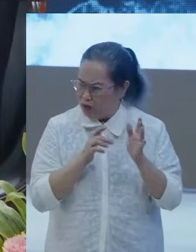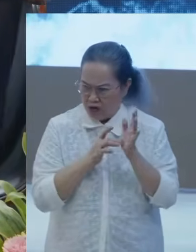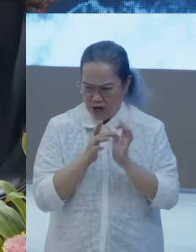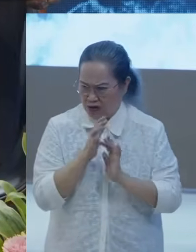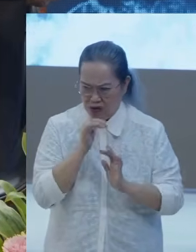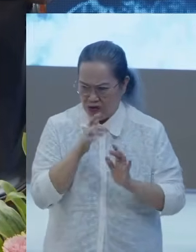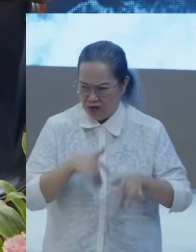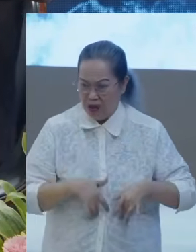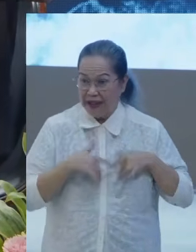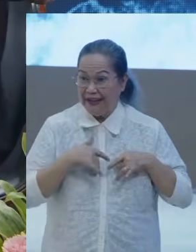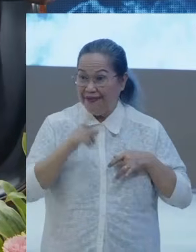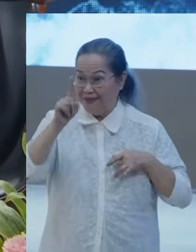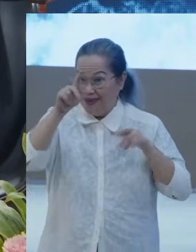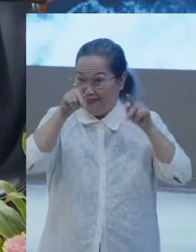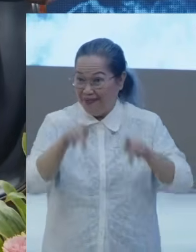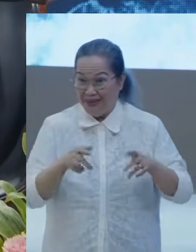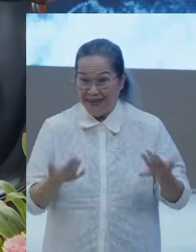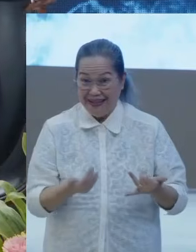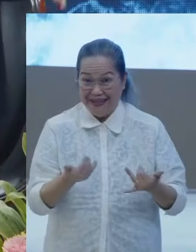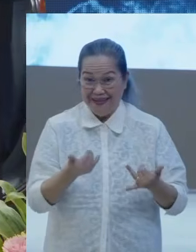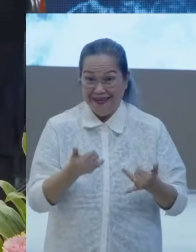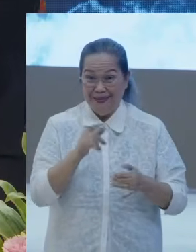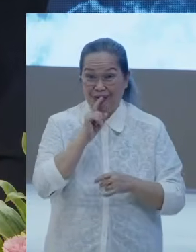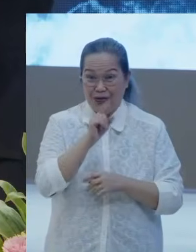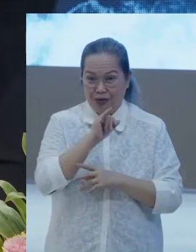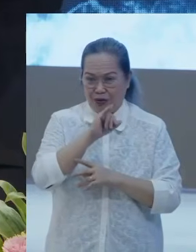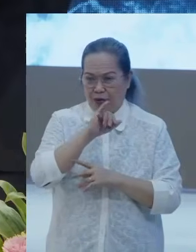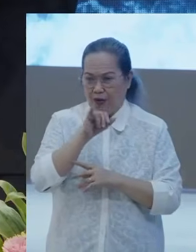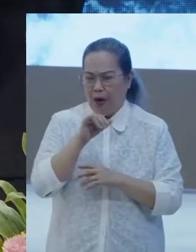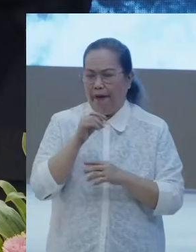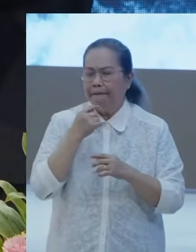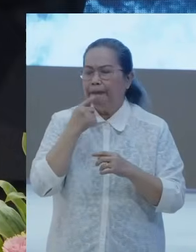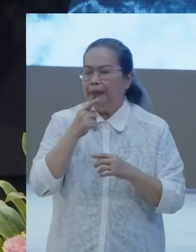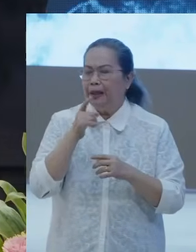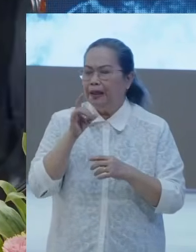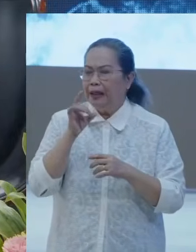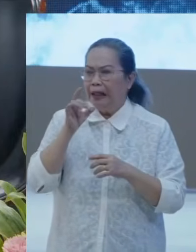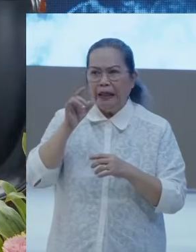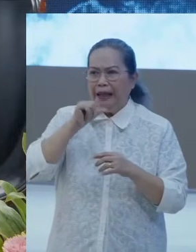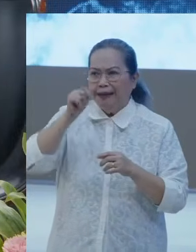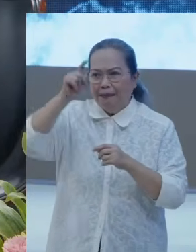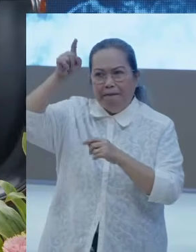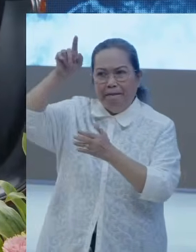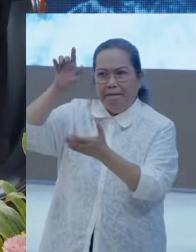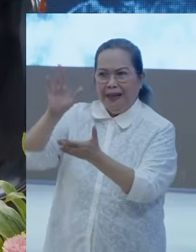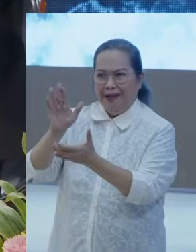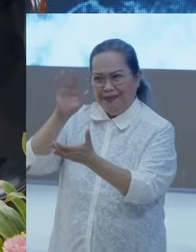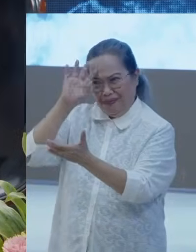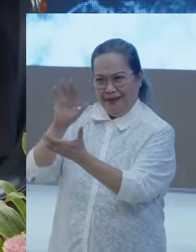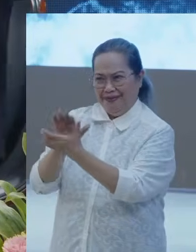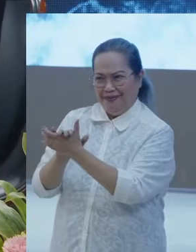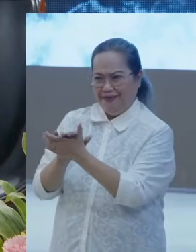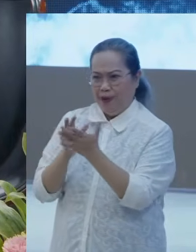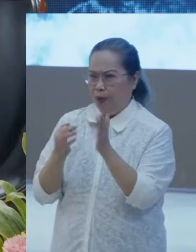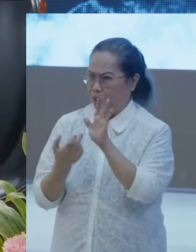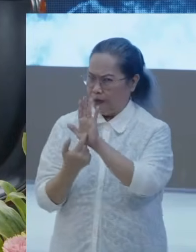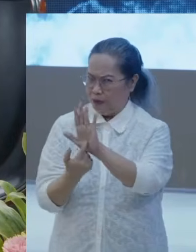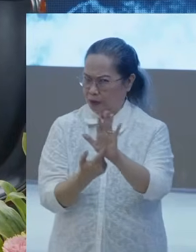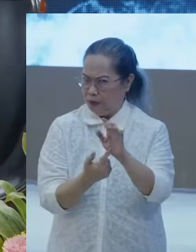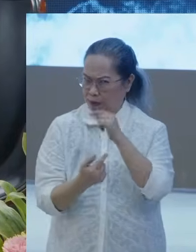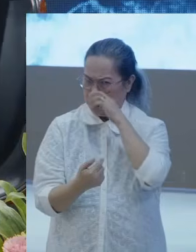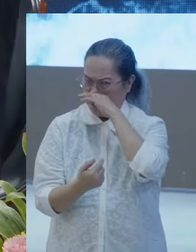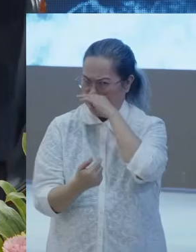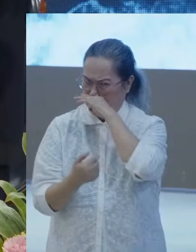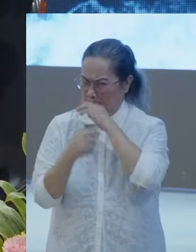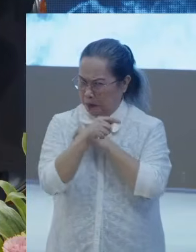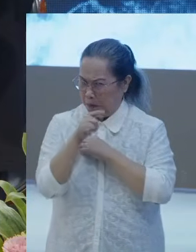not die and resurrect. Kasi atheist siya. Gusto niyang patunayan ang lahat ng Kristiyano